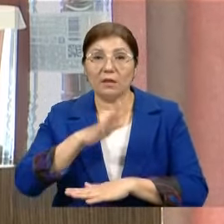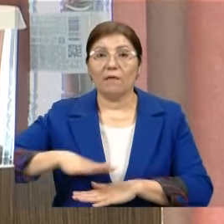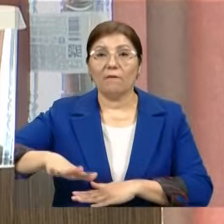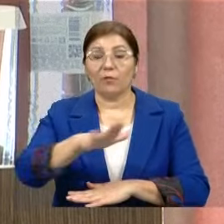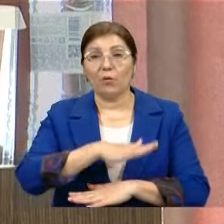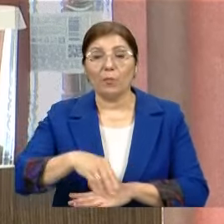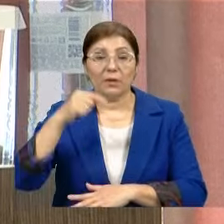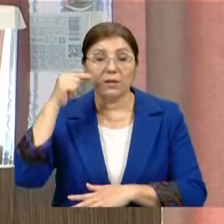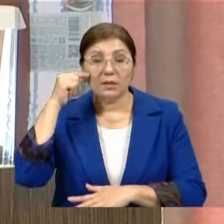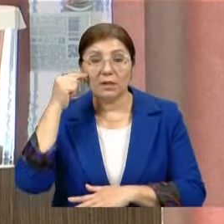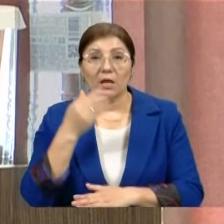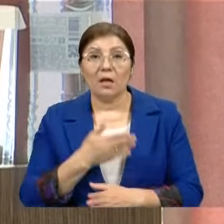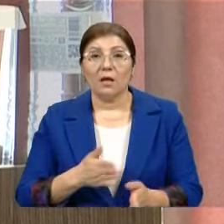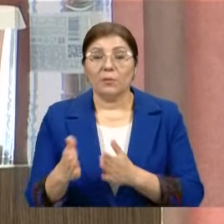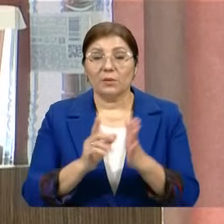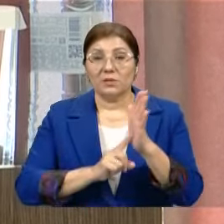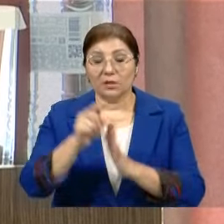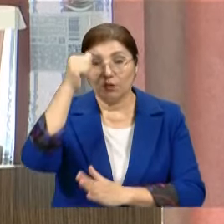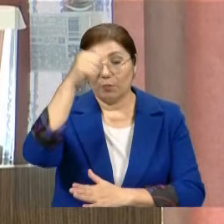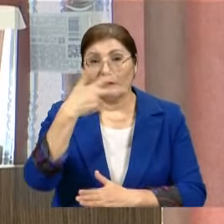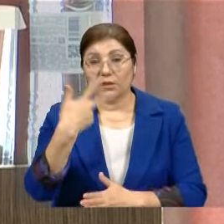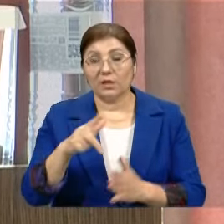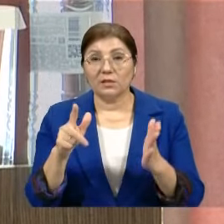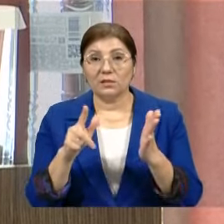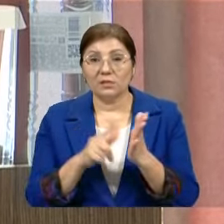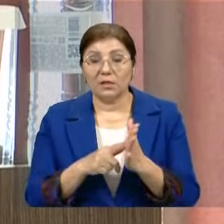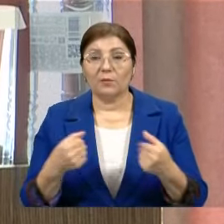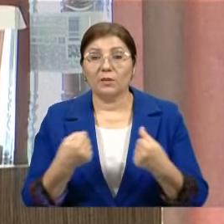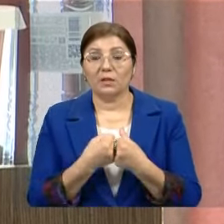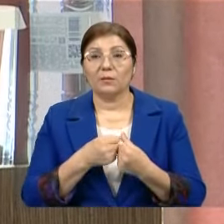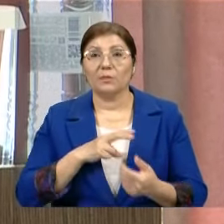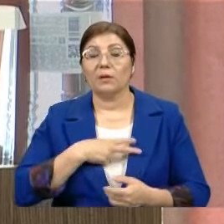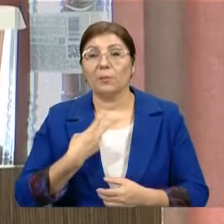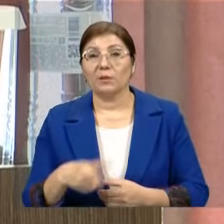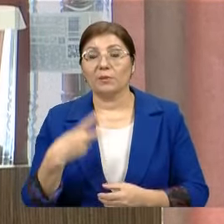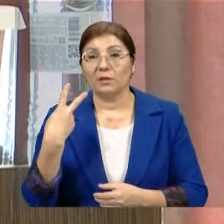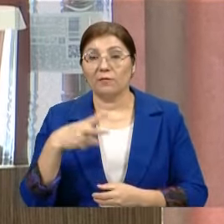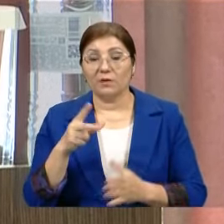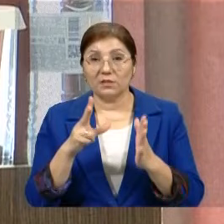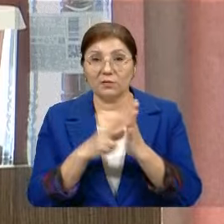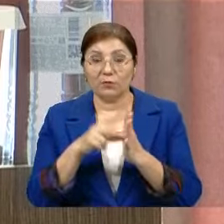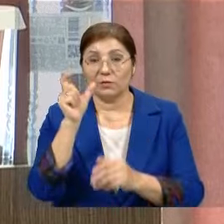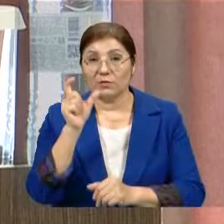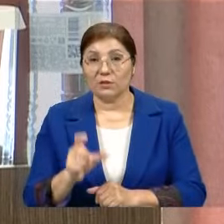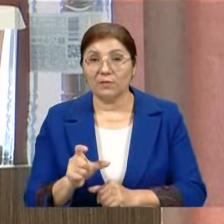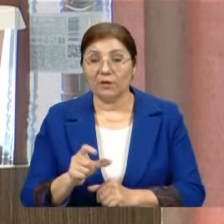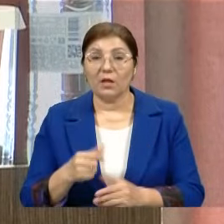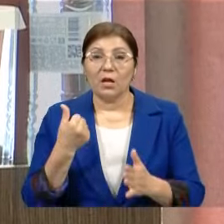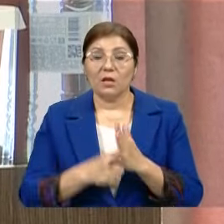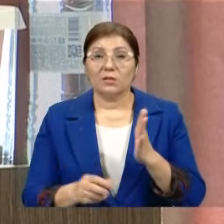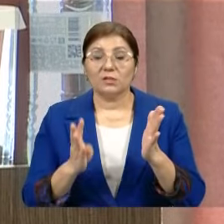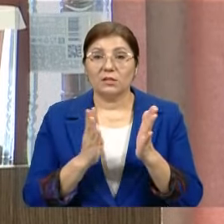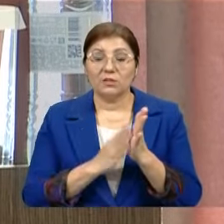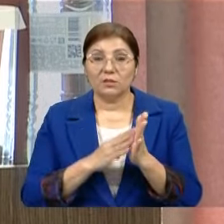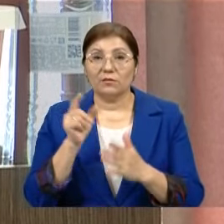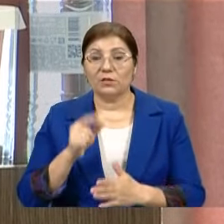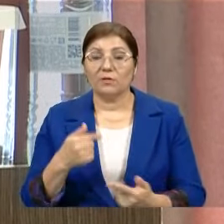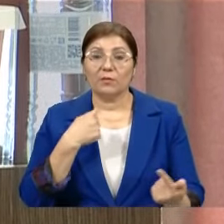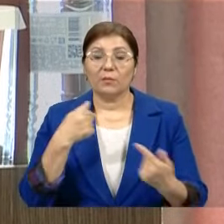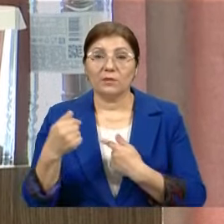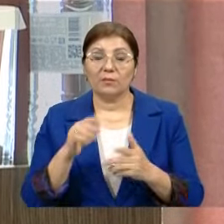На этих участках дорог с начала года произошло 37 ДТП, в которых погибло 28 человек. 69 человек пострадали.